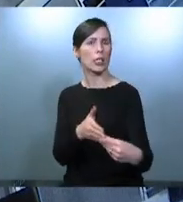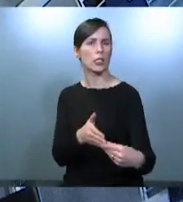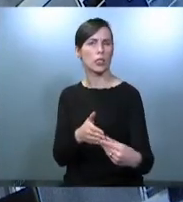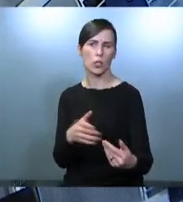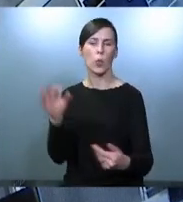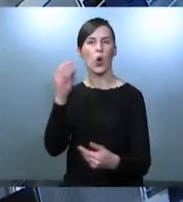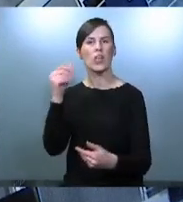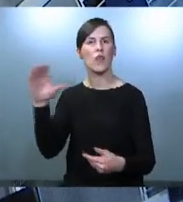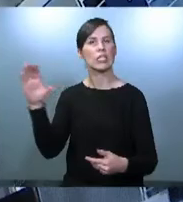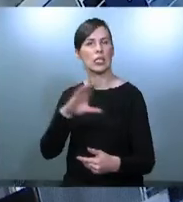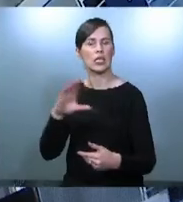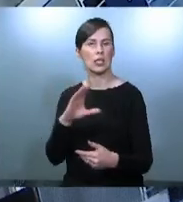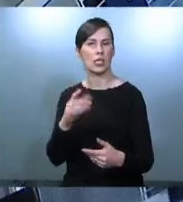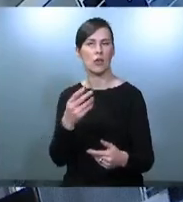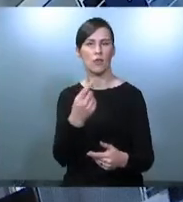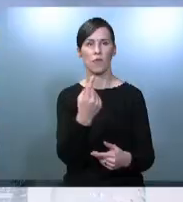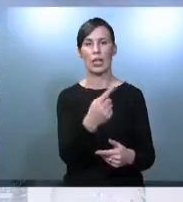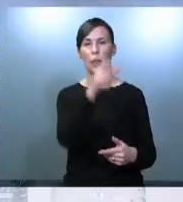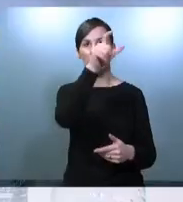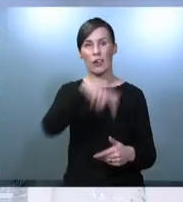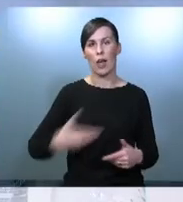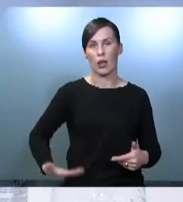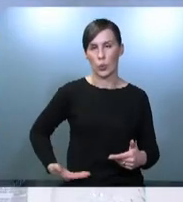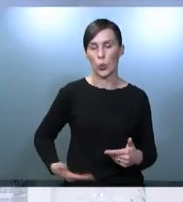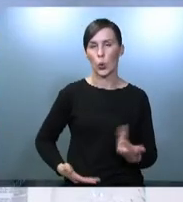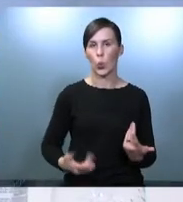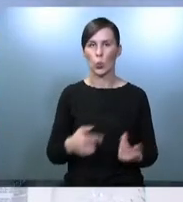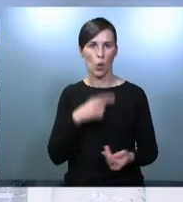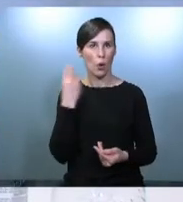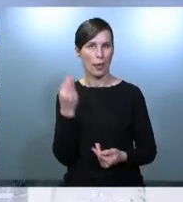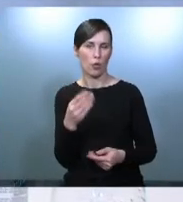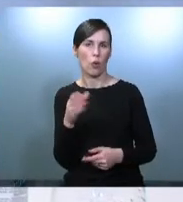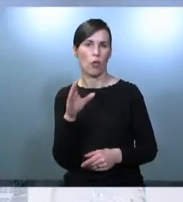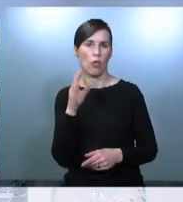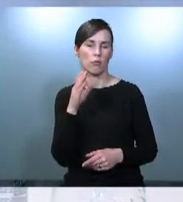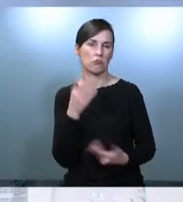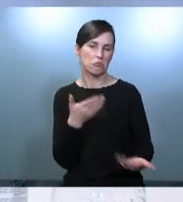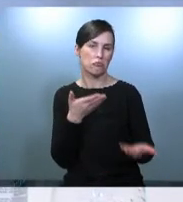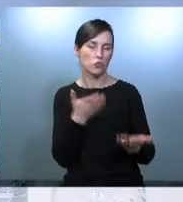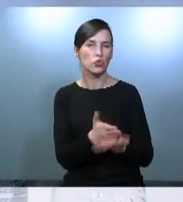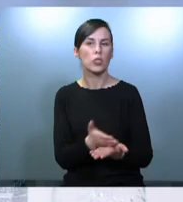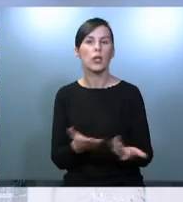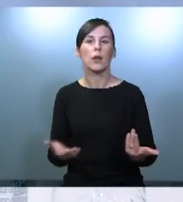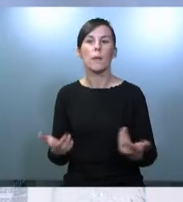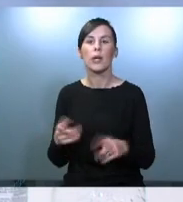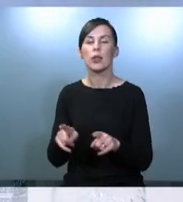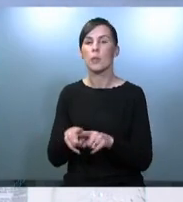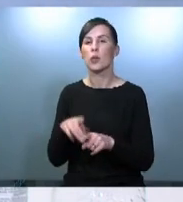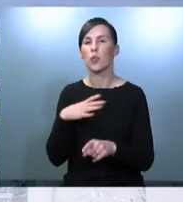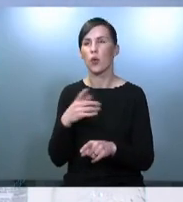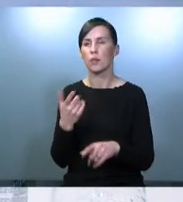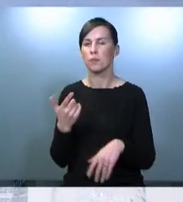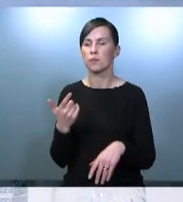investicijas skaičiuojant vienam gyventojui. Labai gražus skaičiai yra. Kita vertus, Laisvosios rinkos instituto tyrime fiksuotas gana